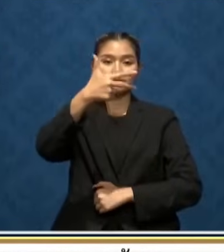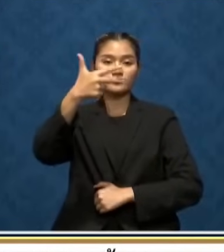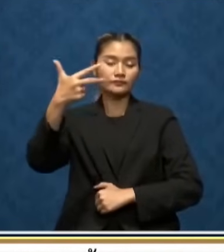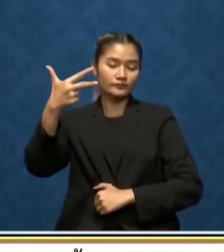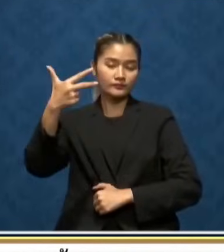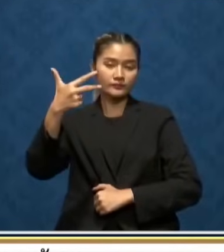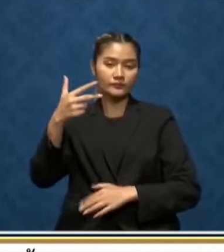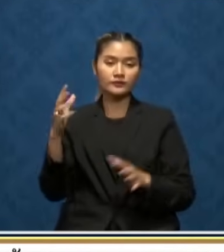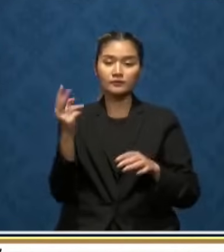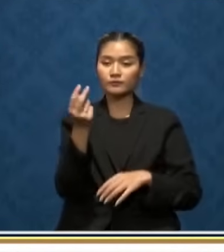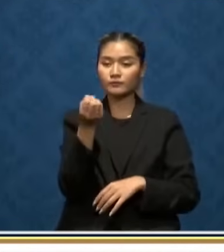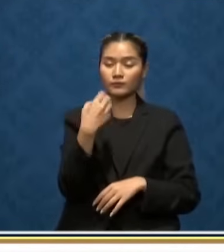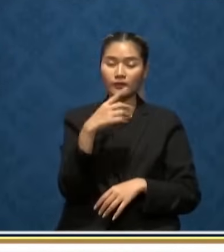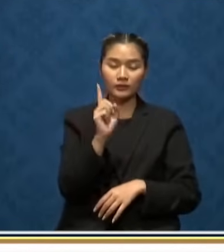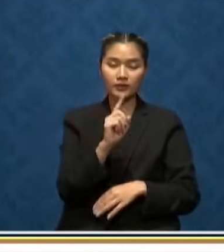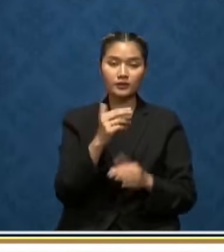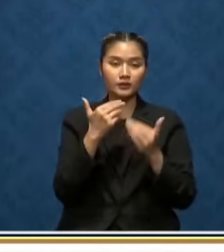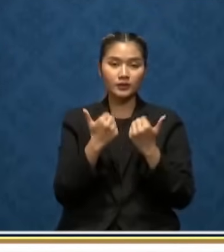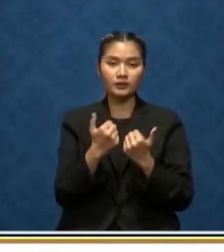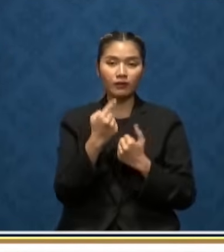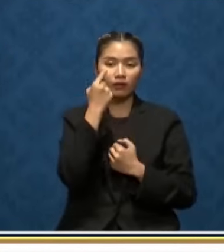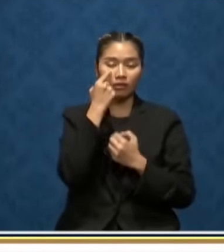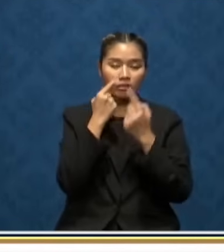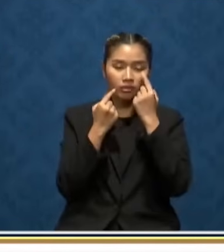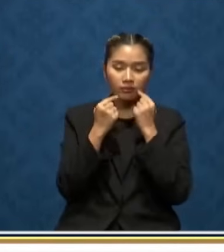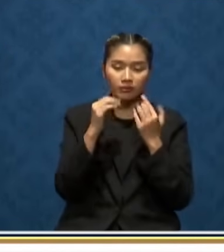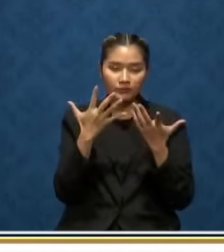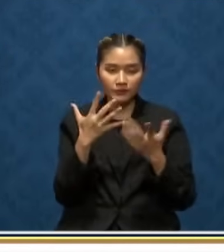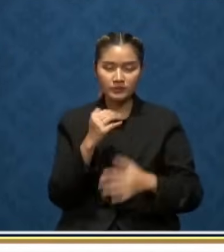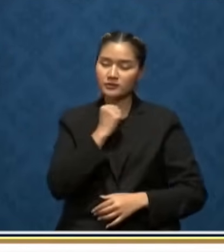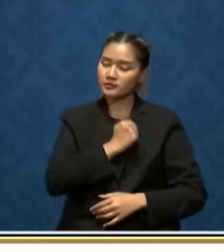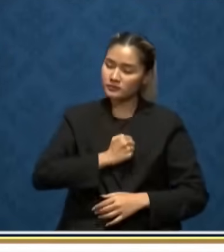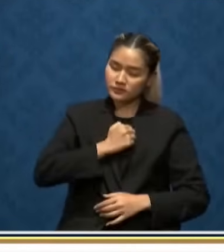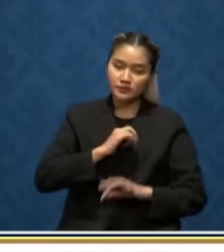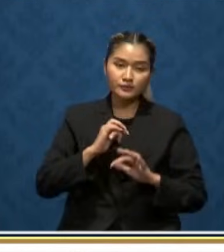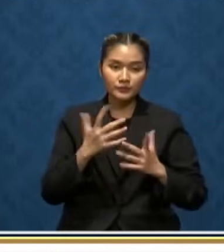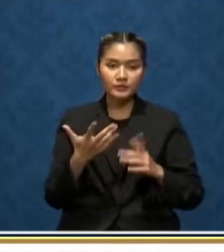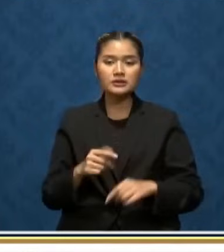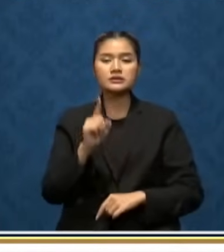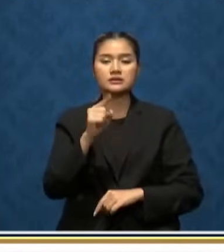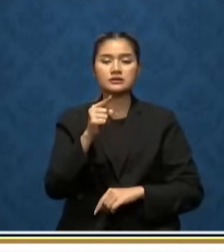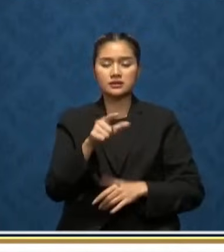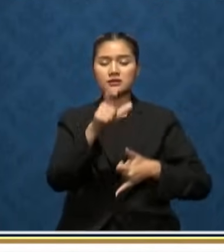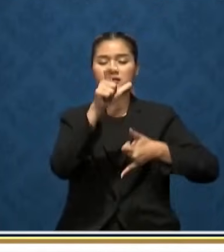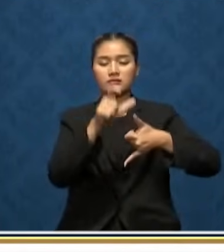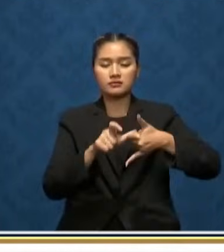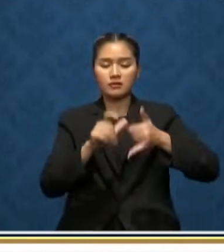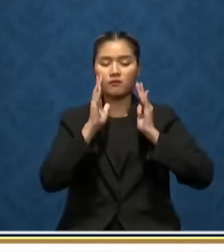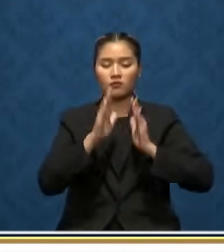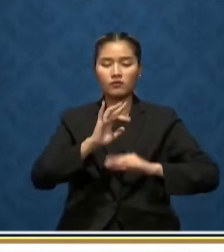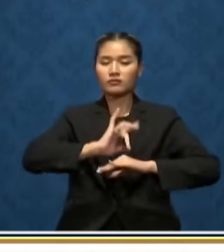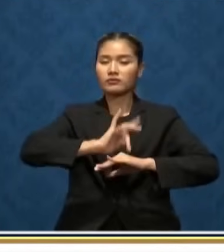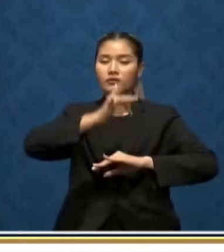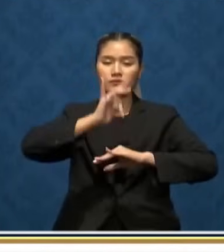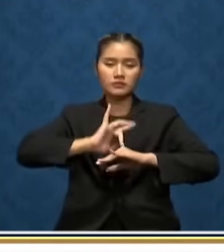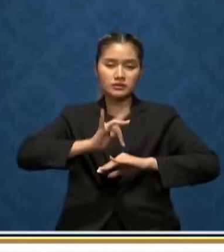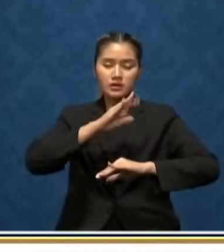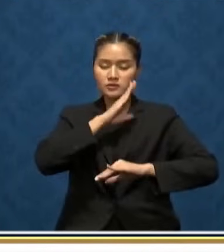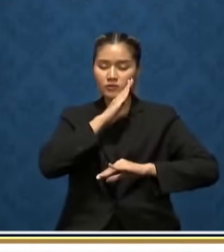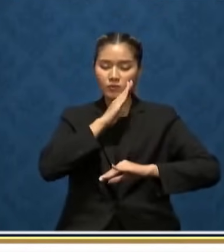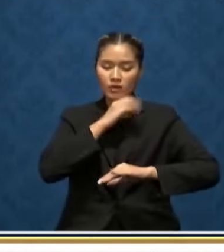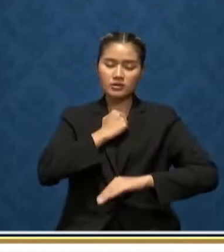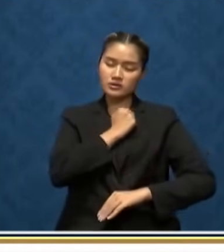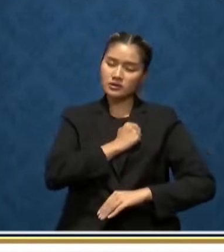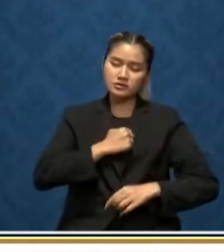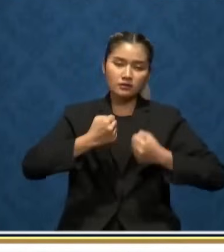ม่าธรรมชาติของมนุษย์เนี่ยนะครับที่มีดราม่าเนี่ยเรื่องนิดเดียวขยายกันไปเรื่อยๆอย่